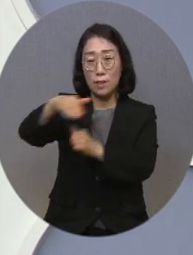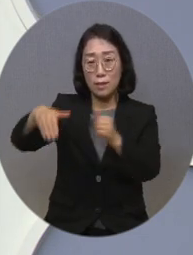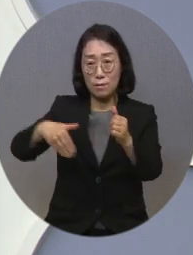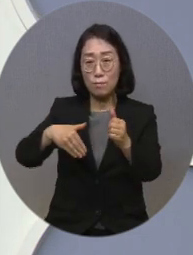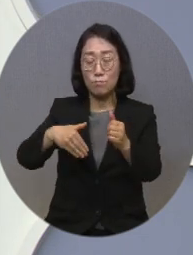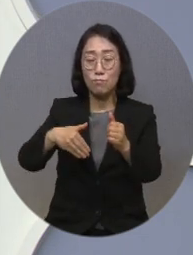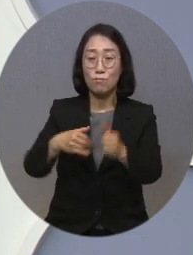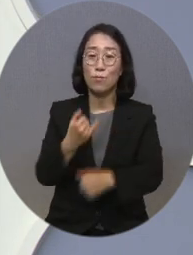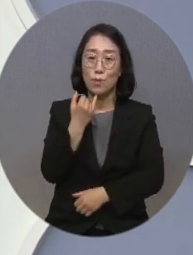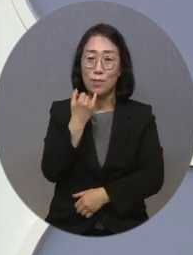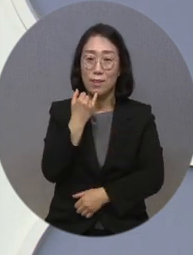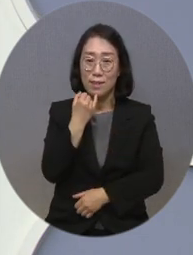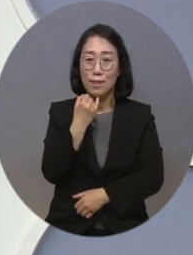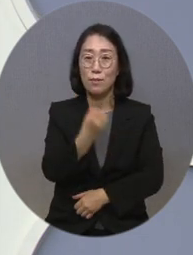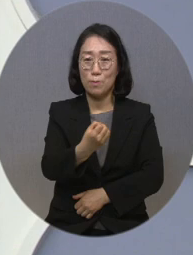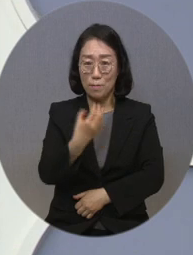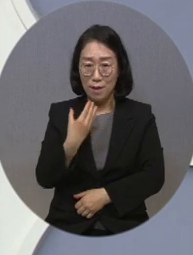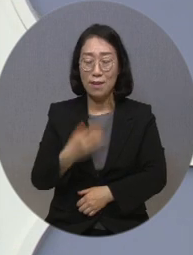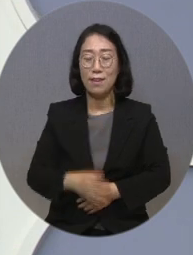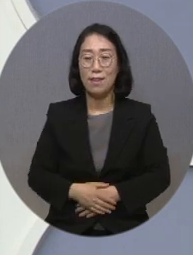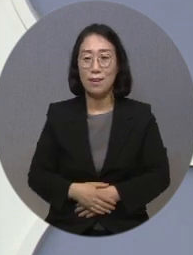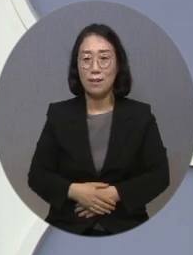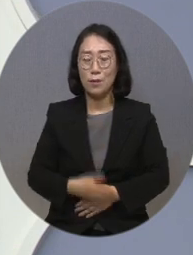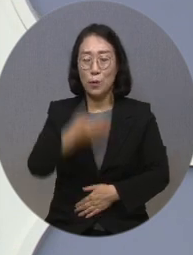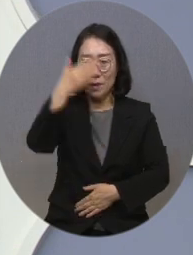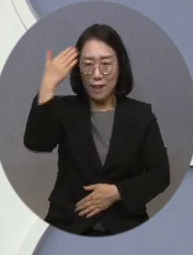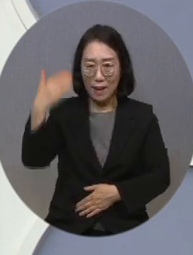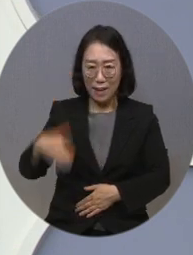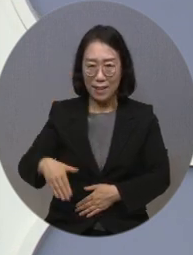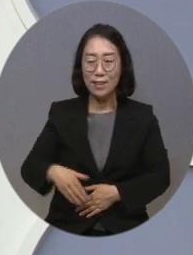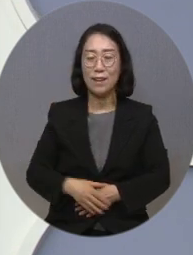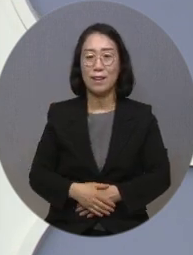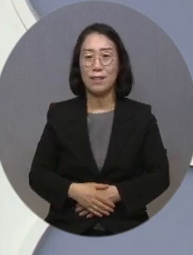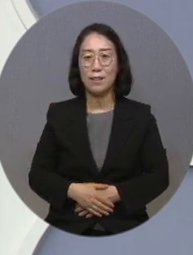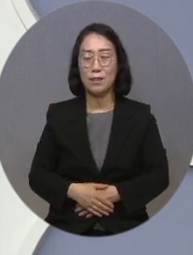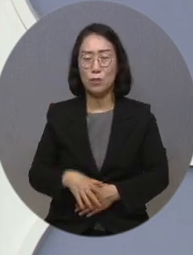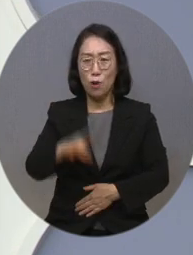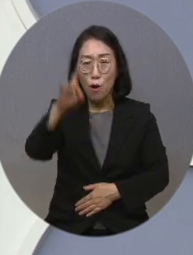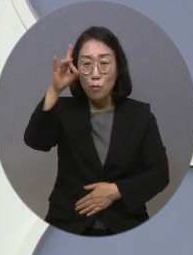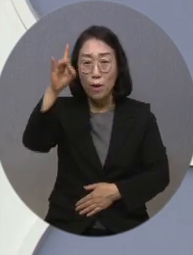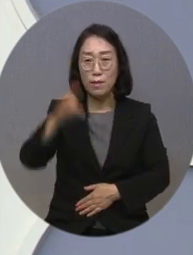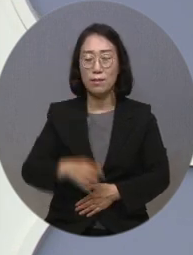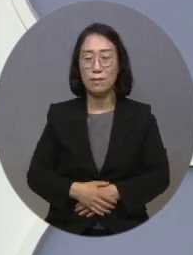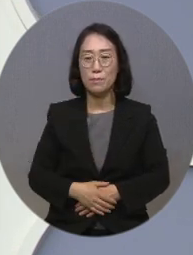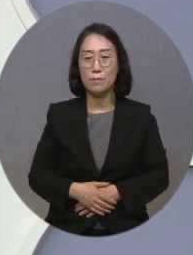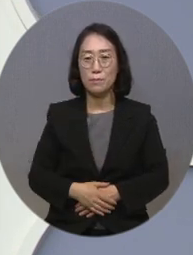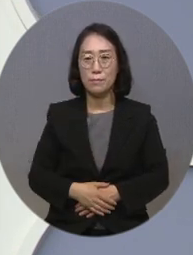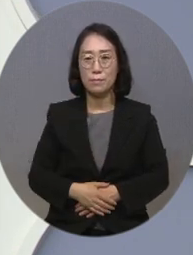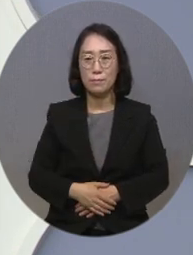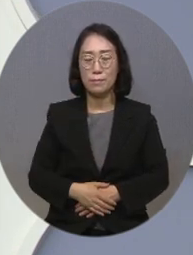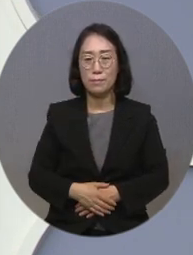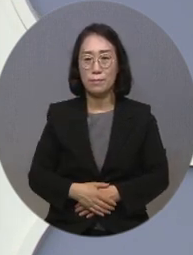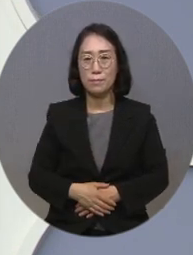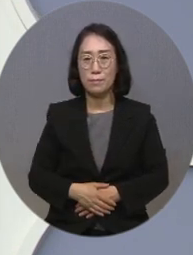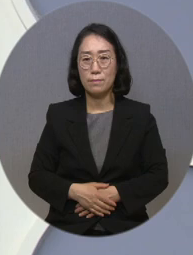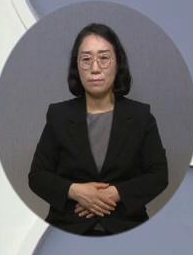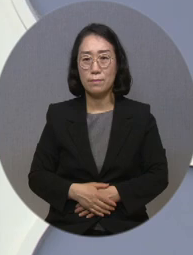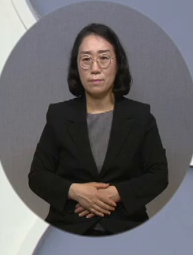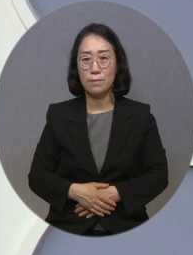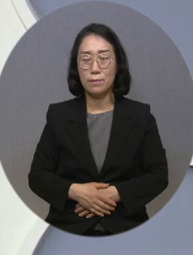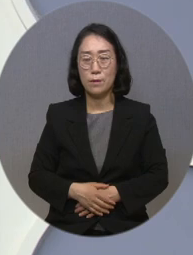지금 전해지기 때문에 정말 퍽이나 다행스럽다 이렇게 생각합니다. 초기에는 그 대통령 집무실의